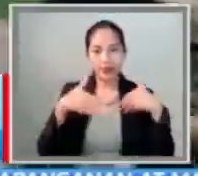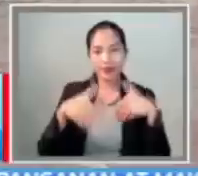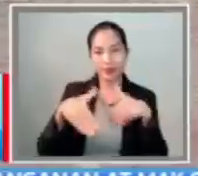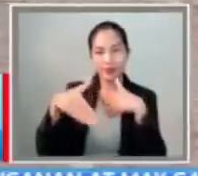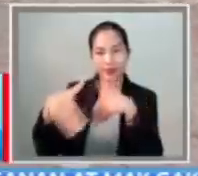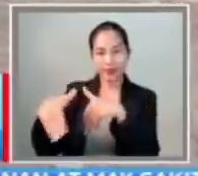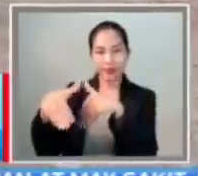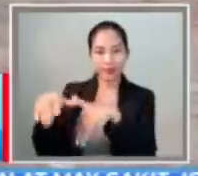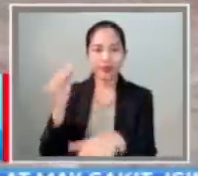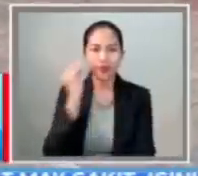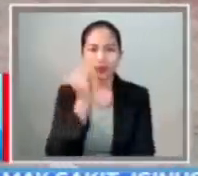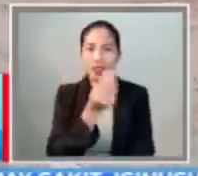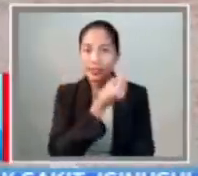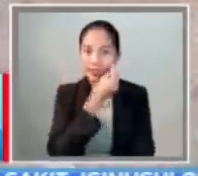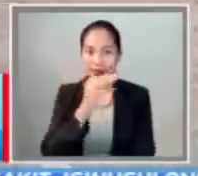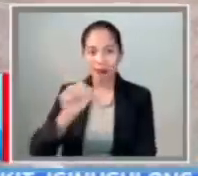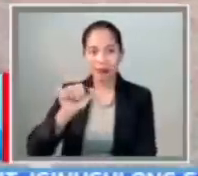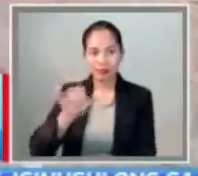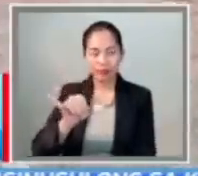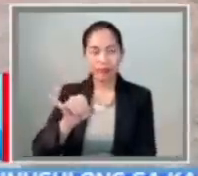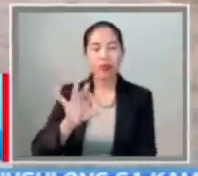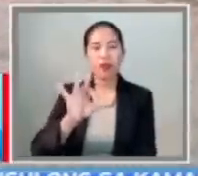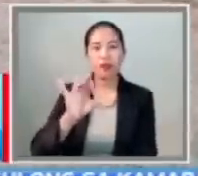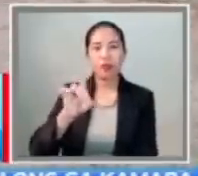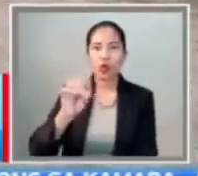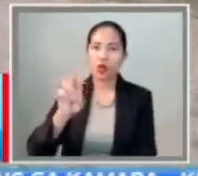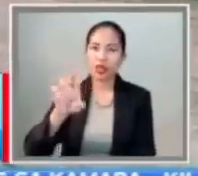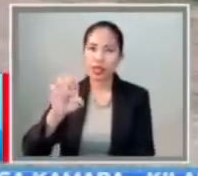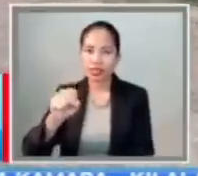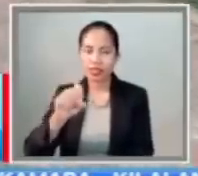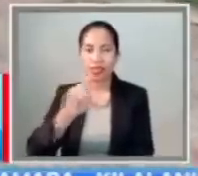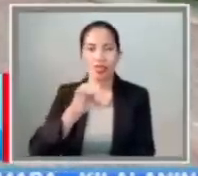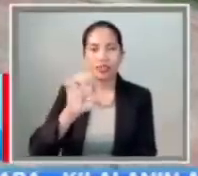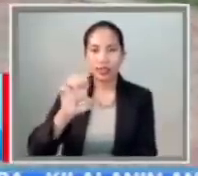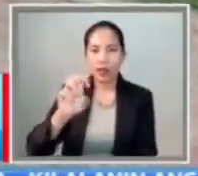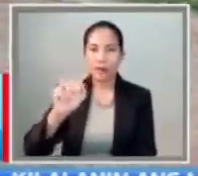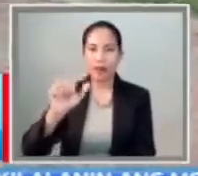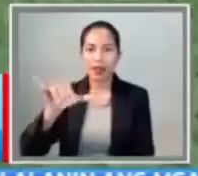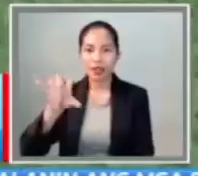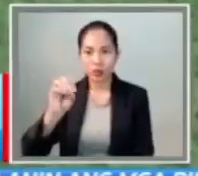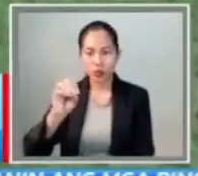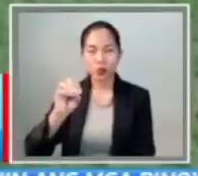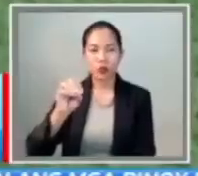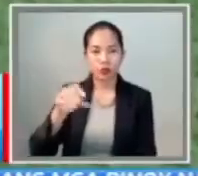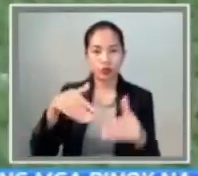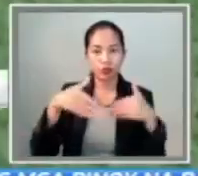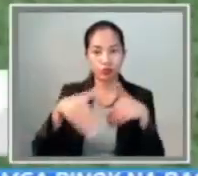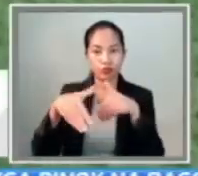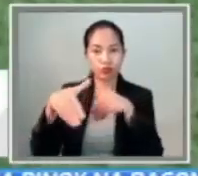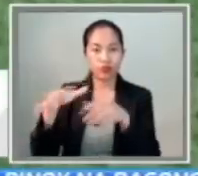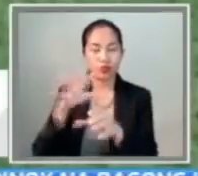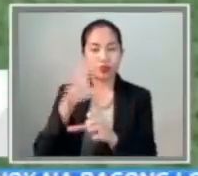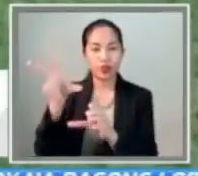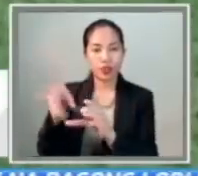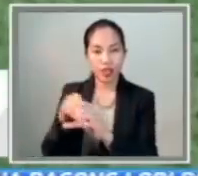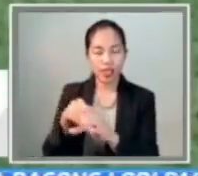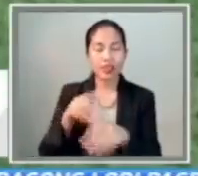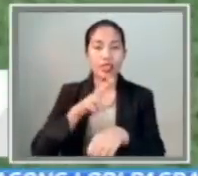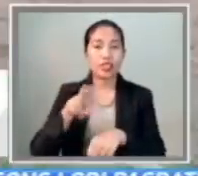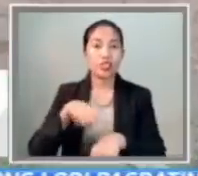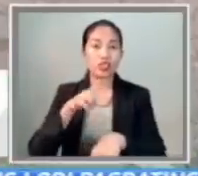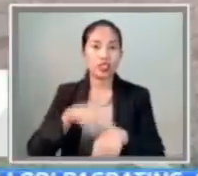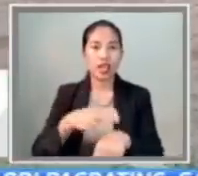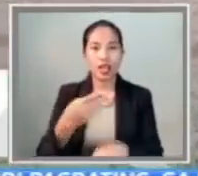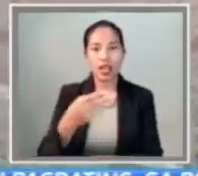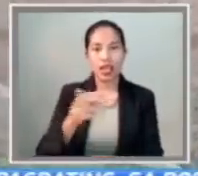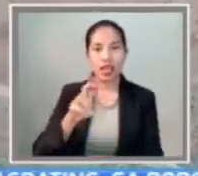Luneta bilang bahagi ng selebrasyon ng National Heritage Month. Ang Santa Cruzan po ay tradisyon po na ginagawa sa Rizal Park dahil